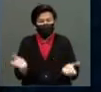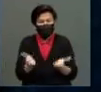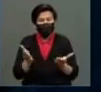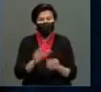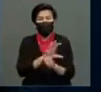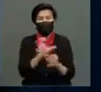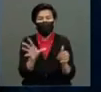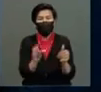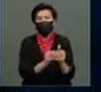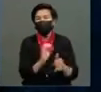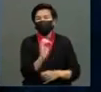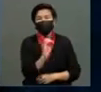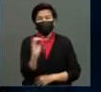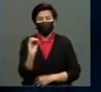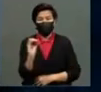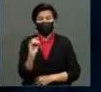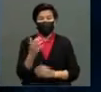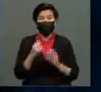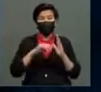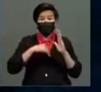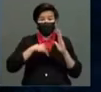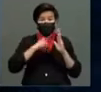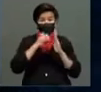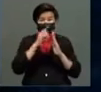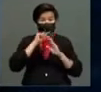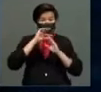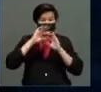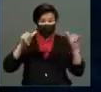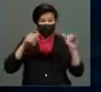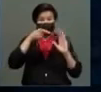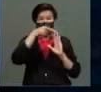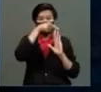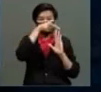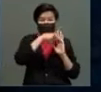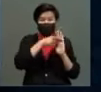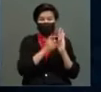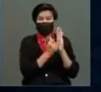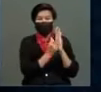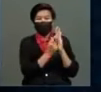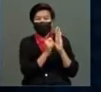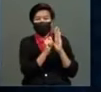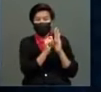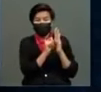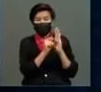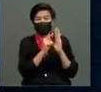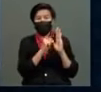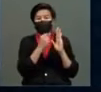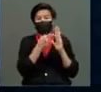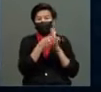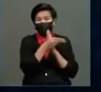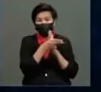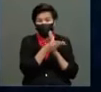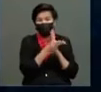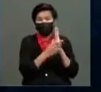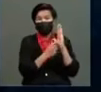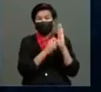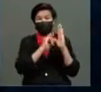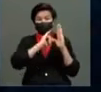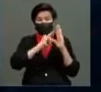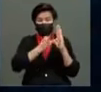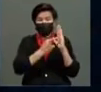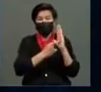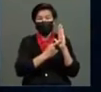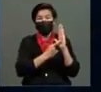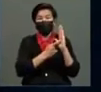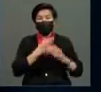นศูนย์ได้นะครับชัยนาทแพร่อุตรดิตถ์หนองคายอำนาจเจริญแม่ฮ่องสอน